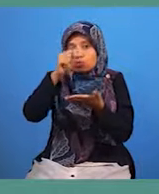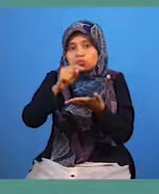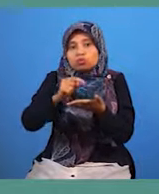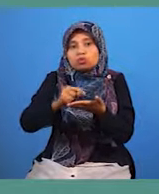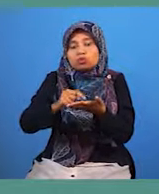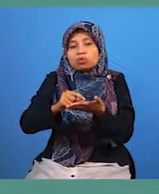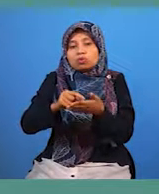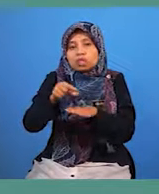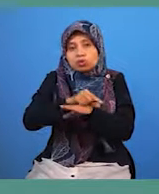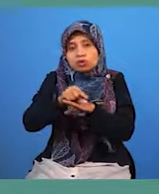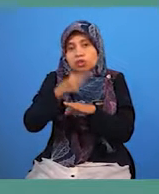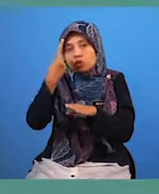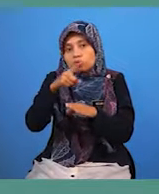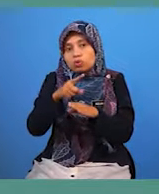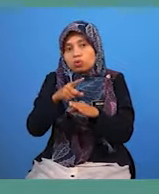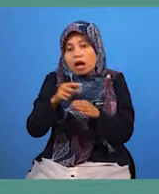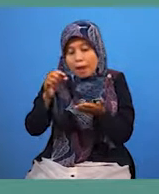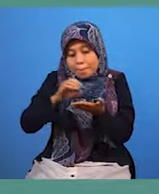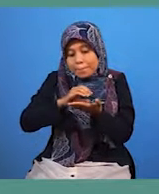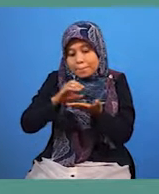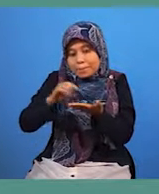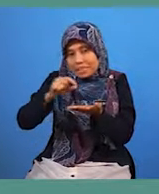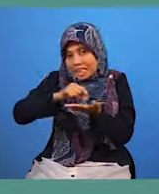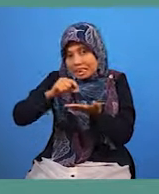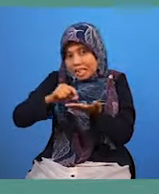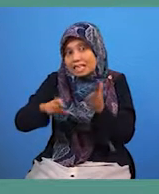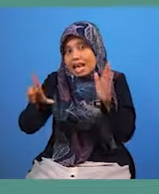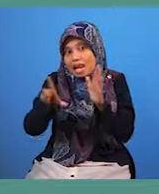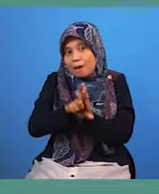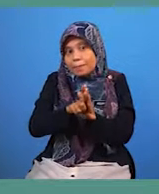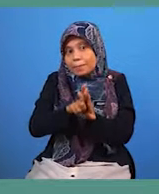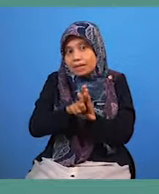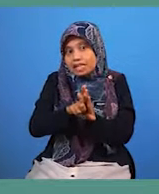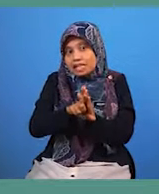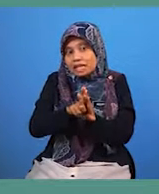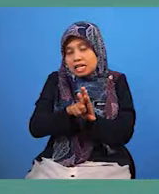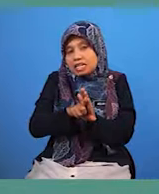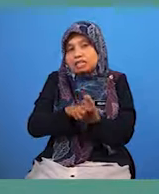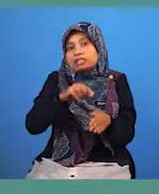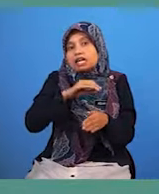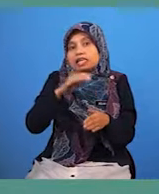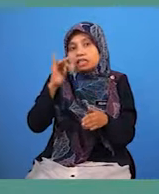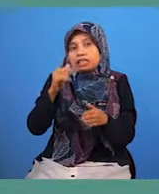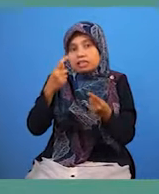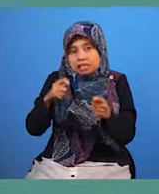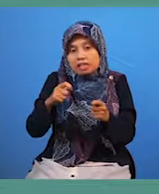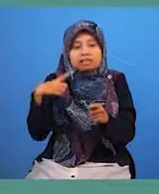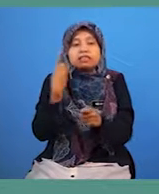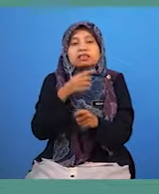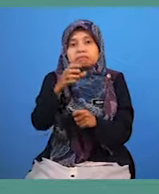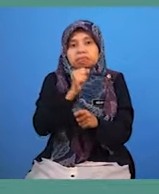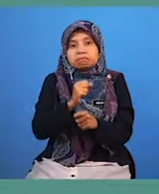digunakan ataupun berfungsi untuk mencatat dan melabel maklumat berkaitan sampel air yang telah pun kita